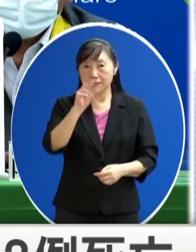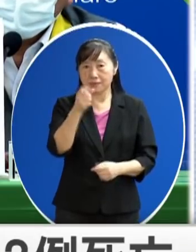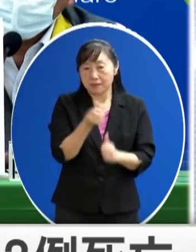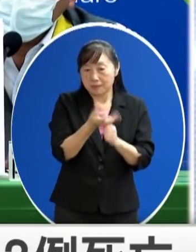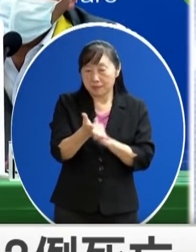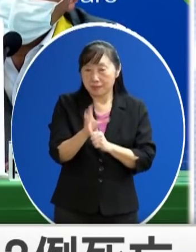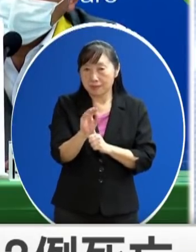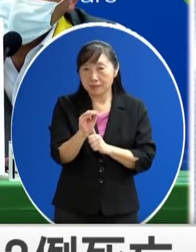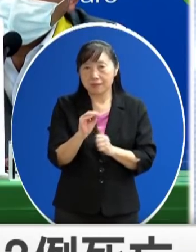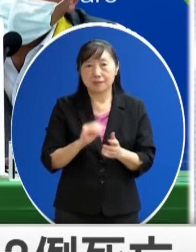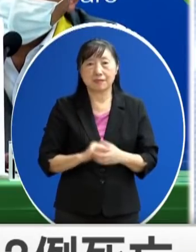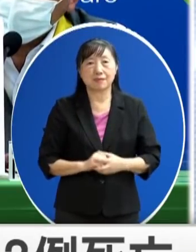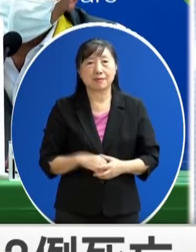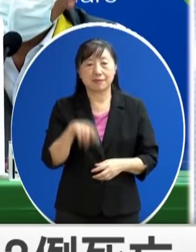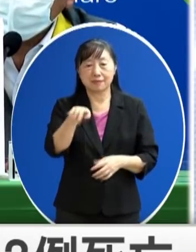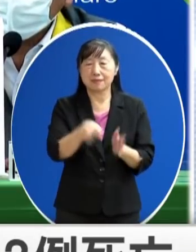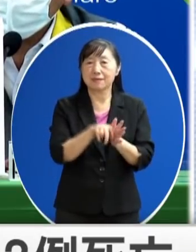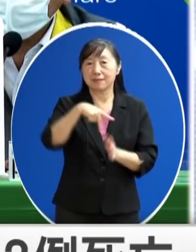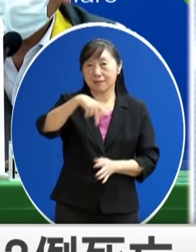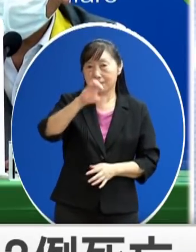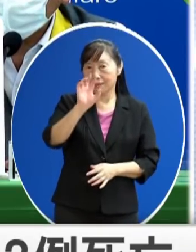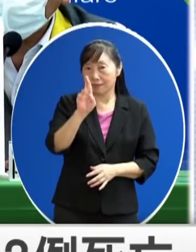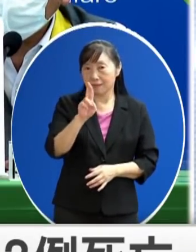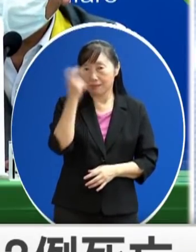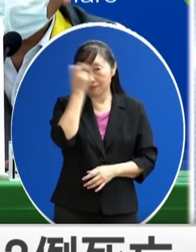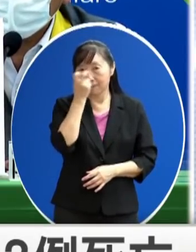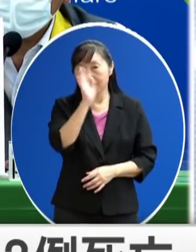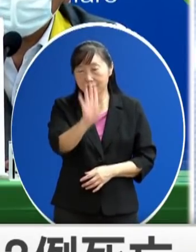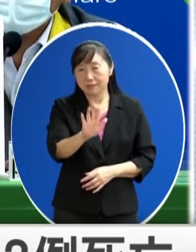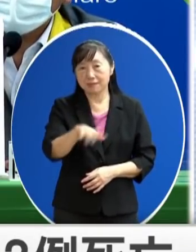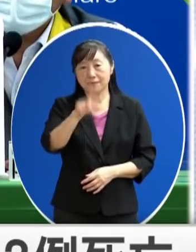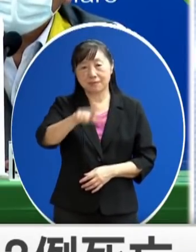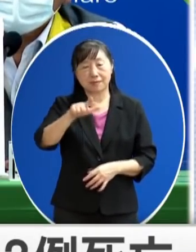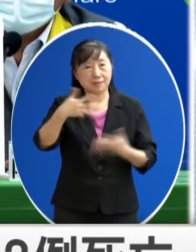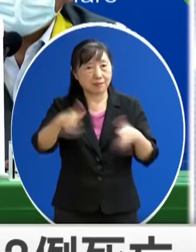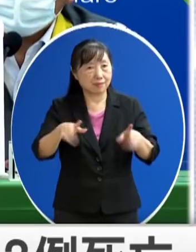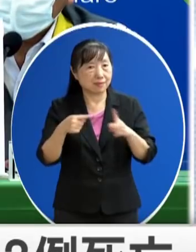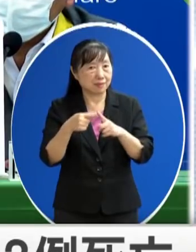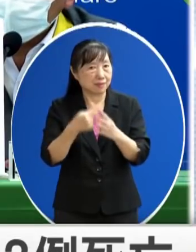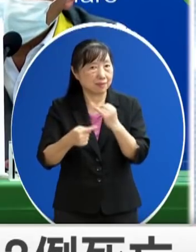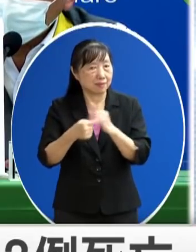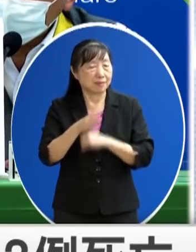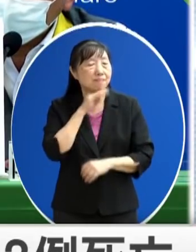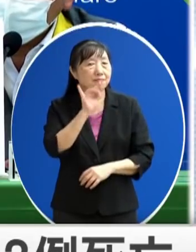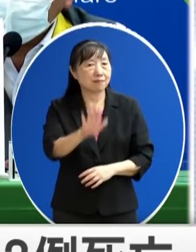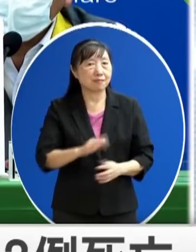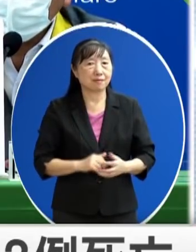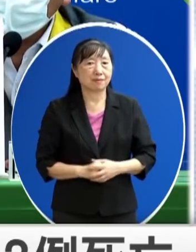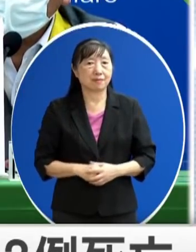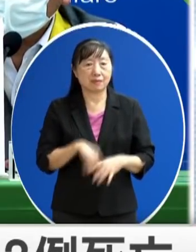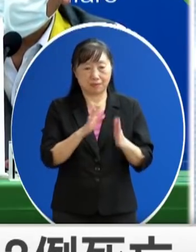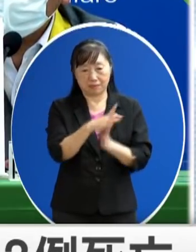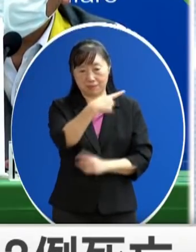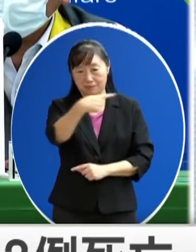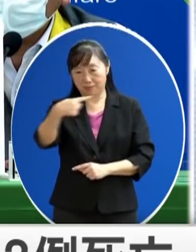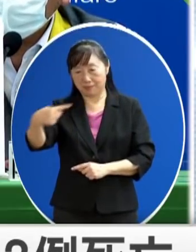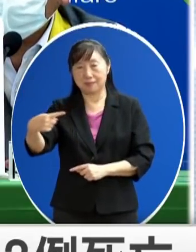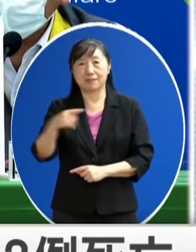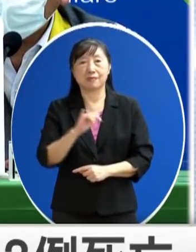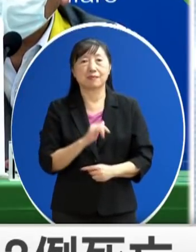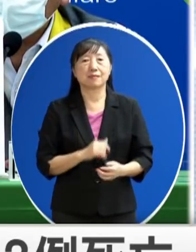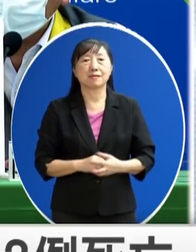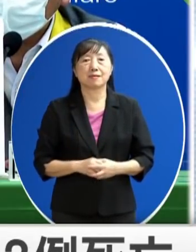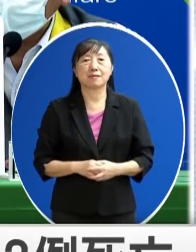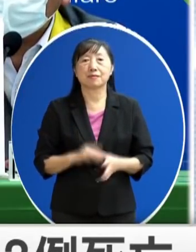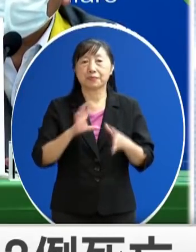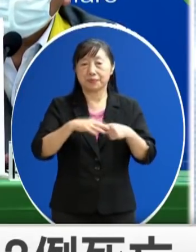疫，所以也做了 PCR 的采检，做了6000多件，那这些都是阴性，所以在